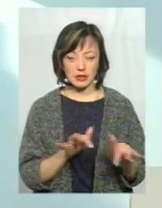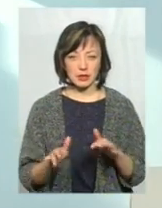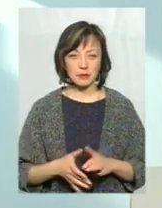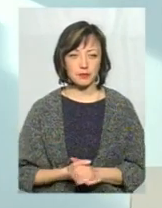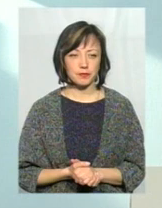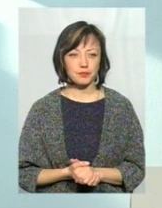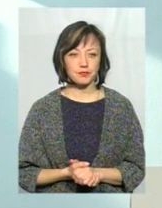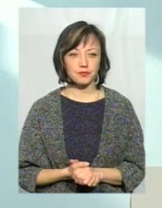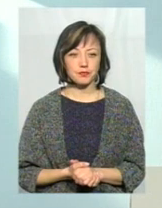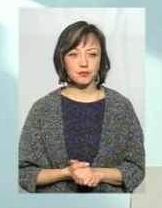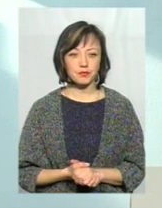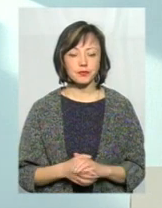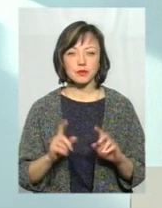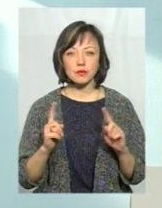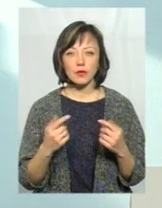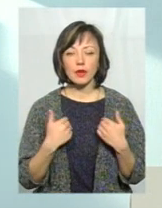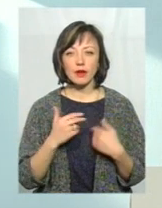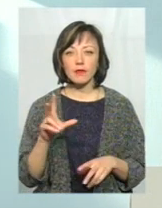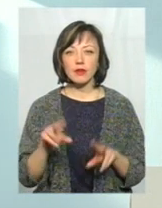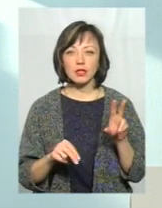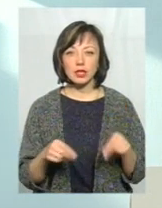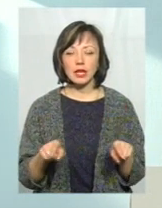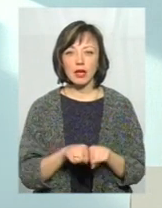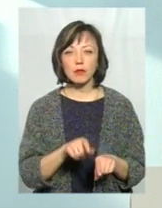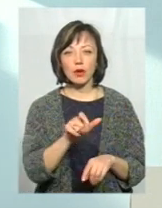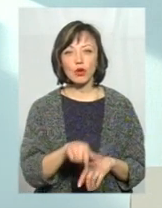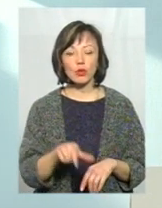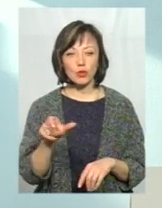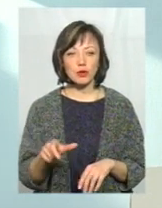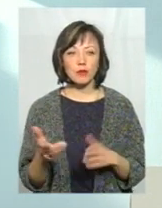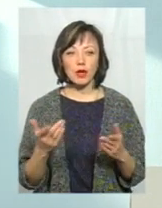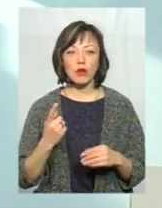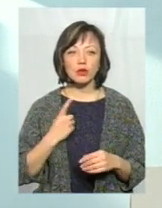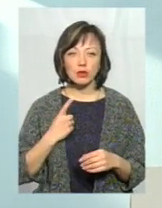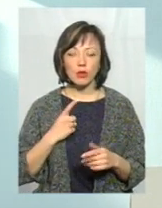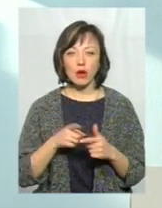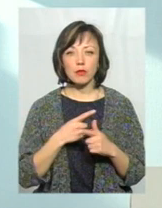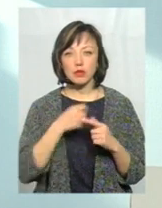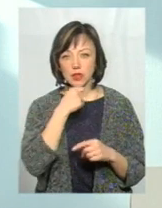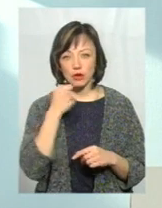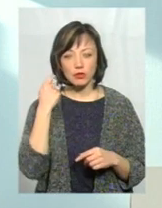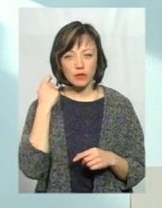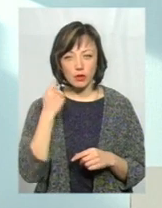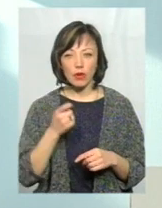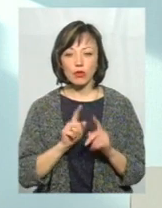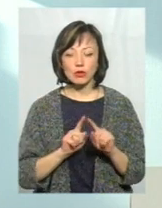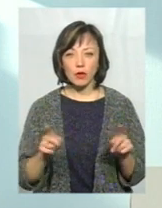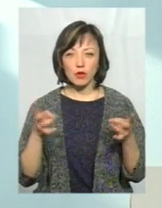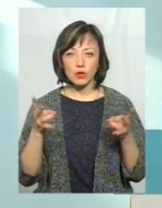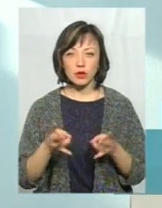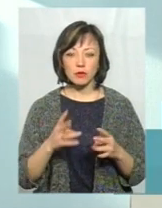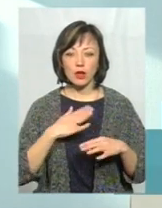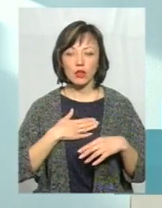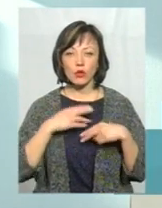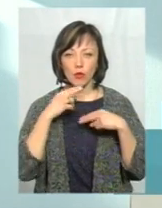необдумані кроки, так. Тому я вважаю, що таким людям, які одинокі або старшого віку, їм особливо потрібна